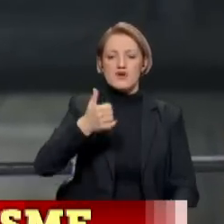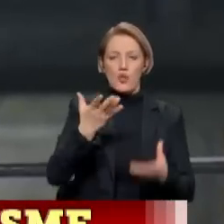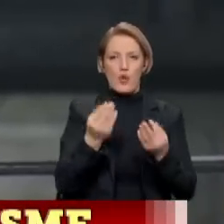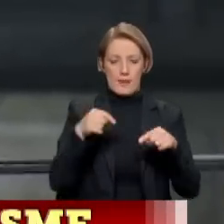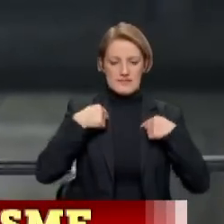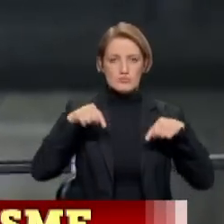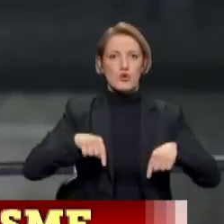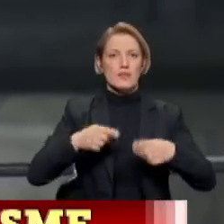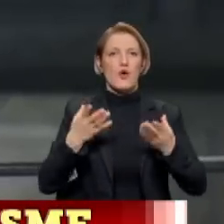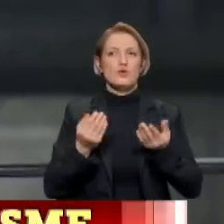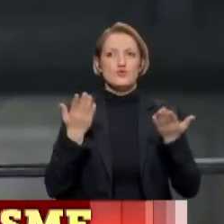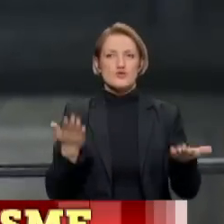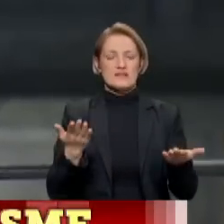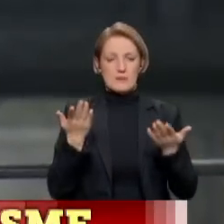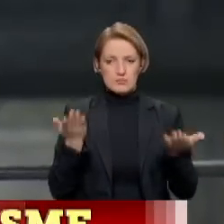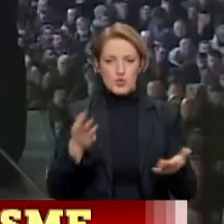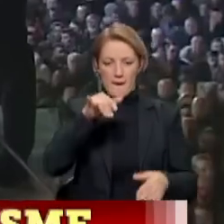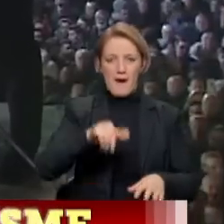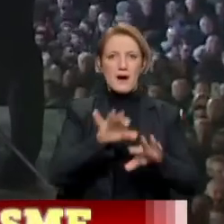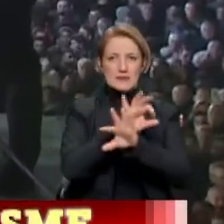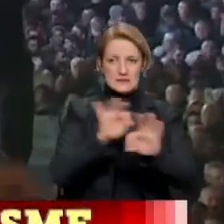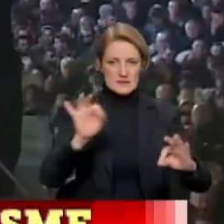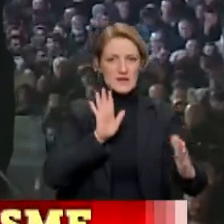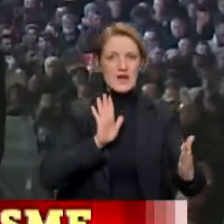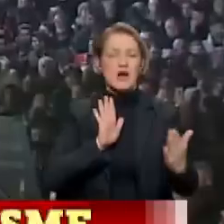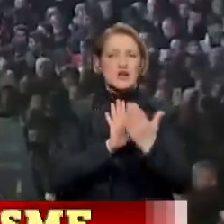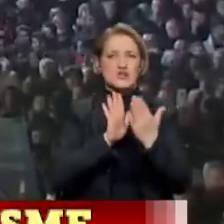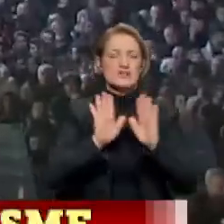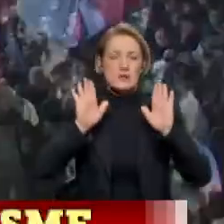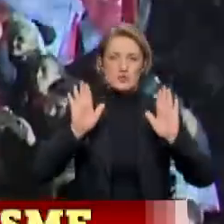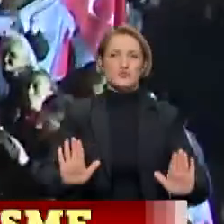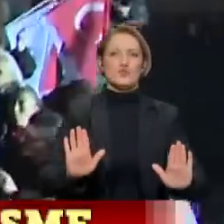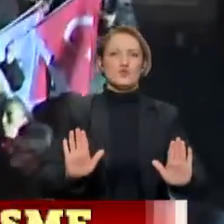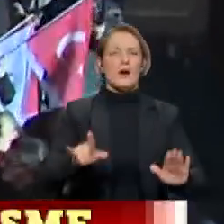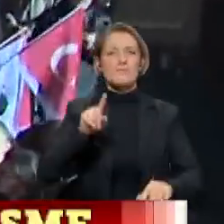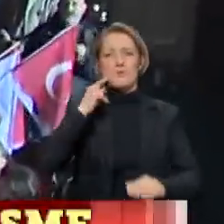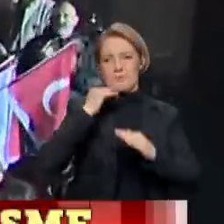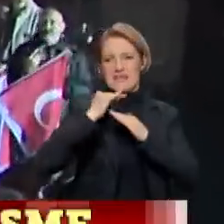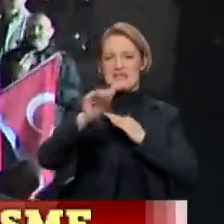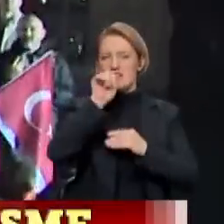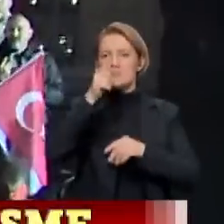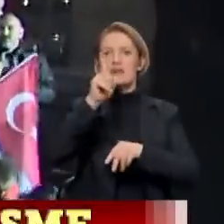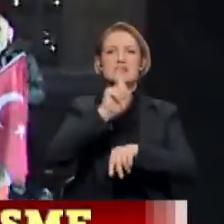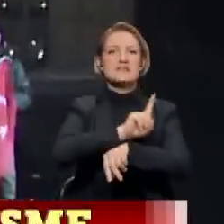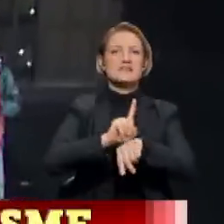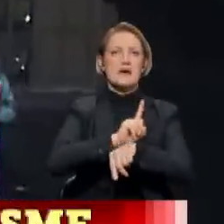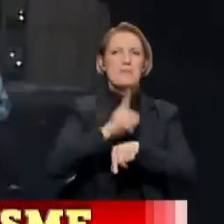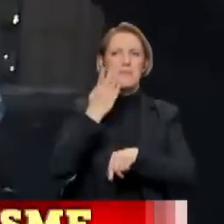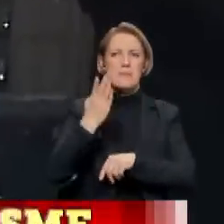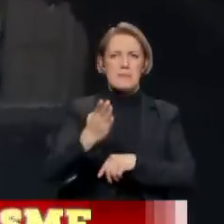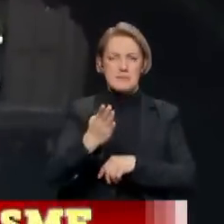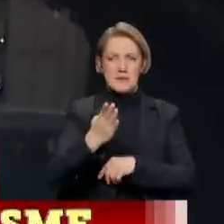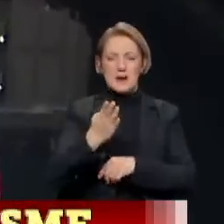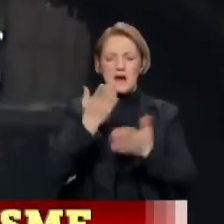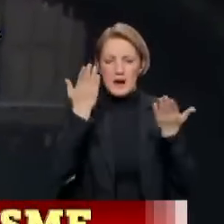burada olacağız. Ve bu haksızlığın karşısında duracağız. Bu millet hiçbir zaman istibdada